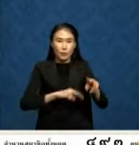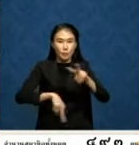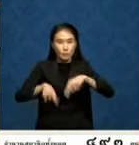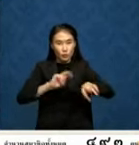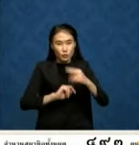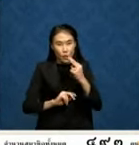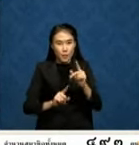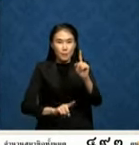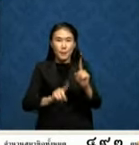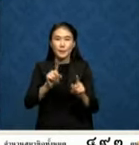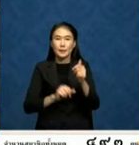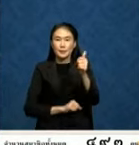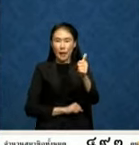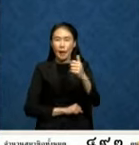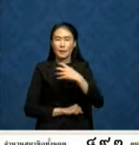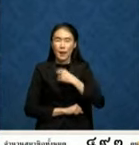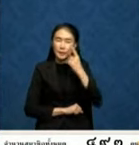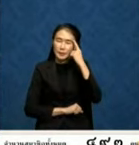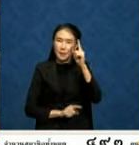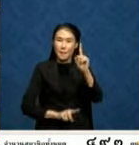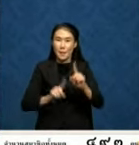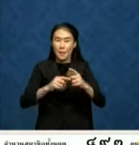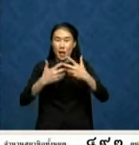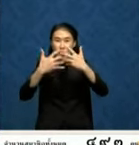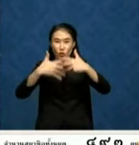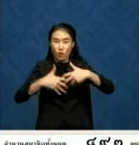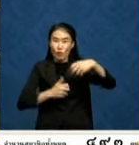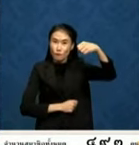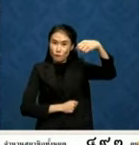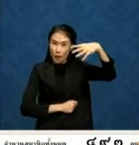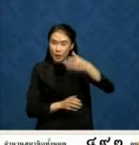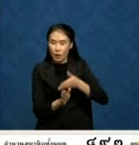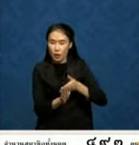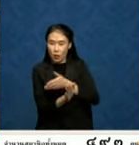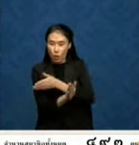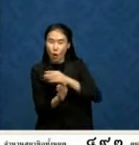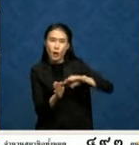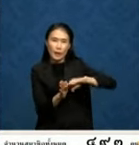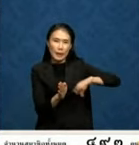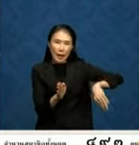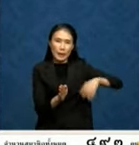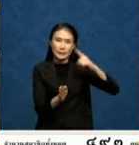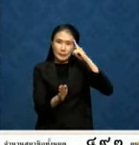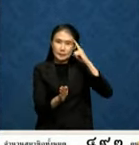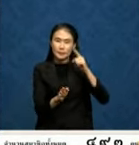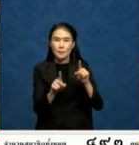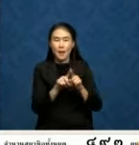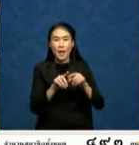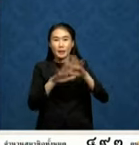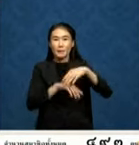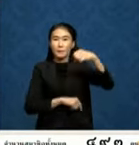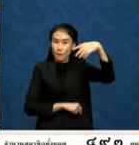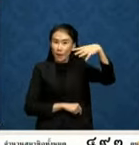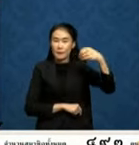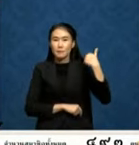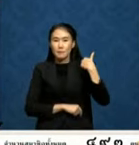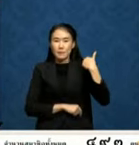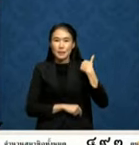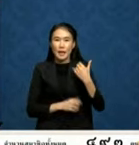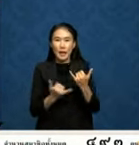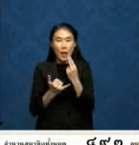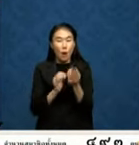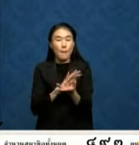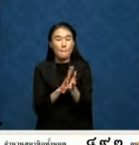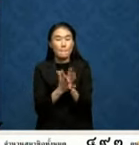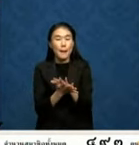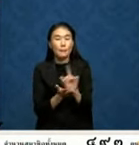ผลเพื่อการตรวจประเมินโรงไฟฟ้าทั้งก่อนและหลังการกำหนดการจ่ายไฟเข้าระบบตลอดจนปรับปรุ